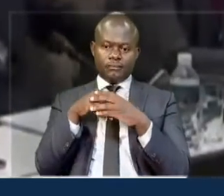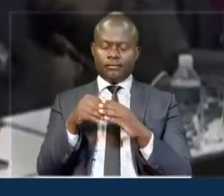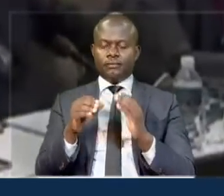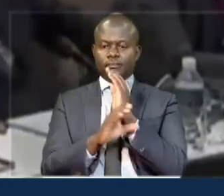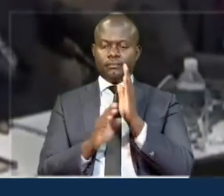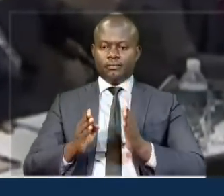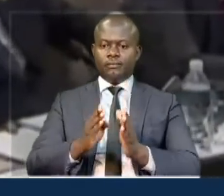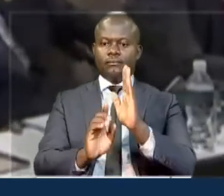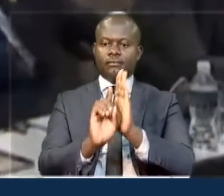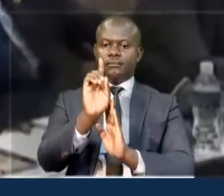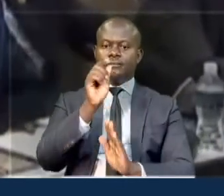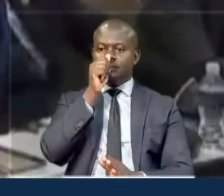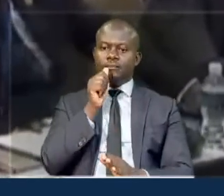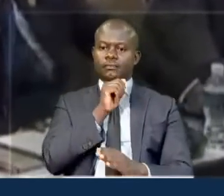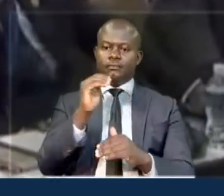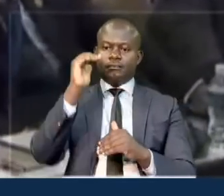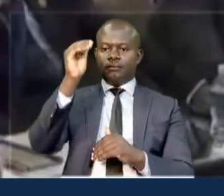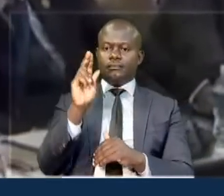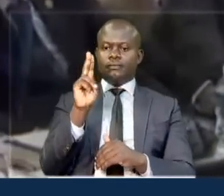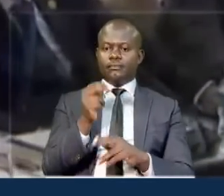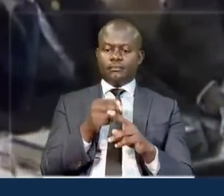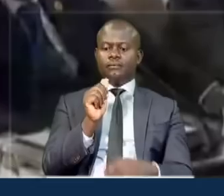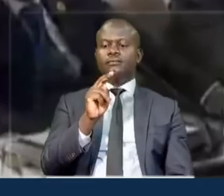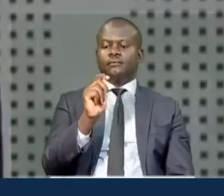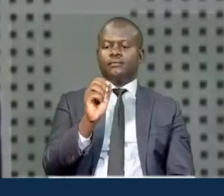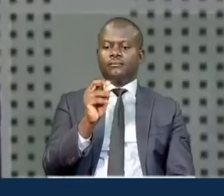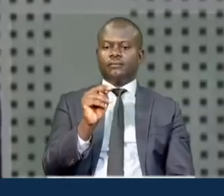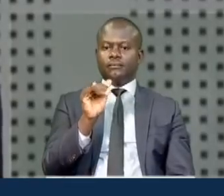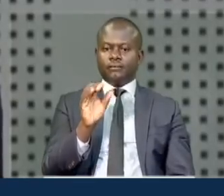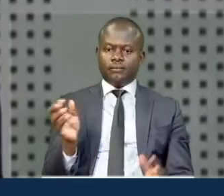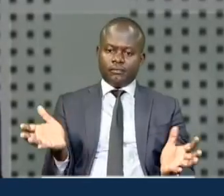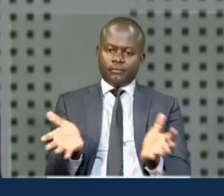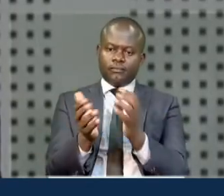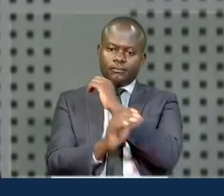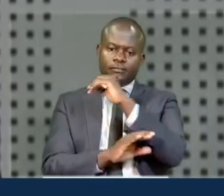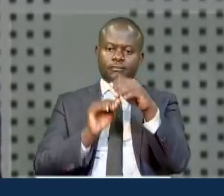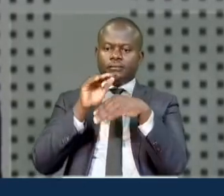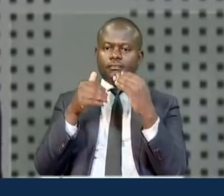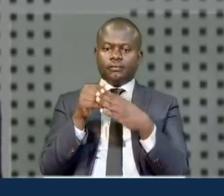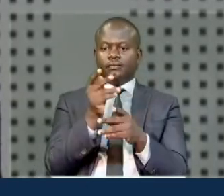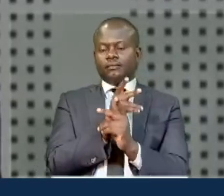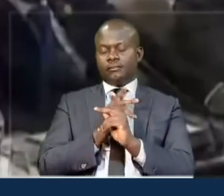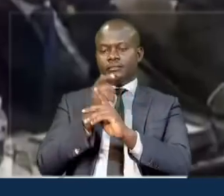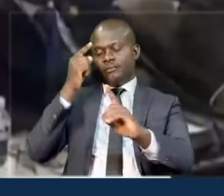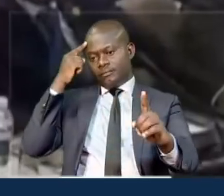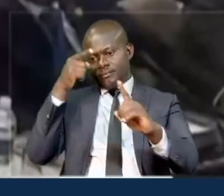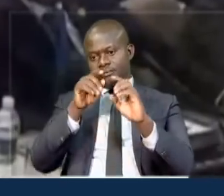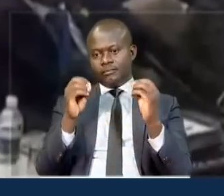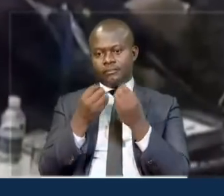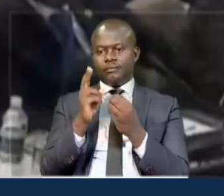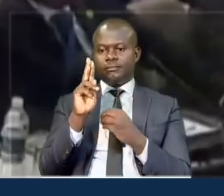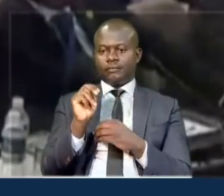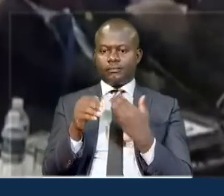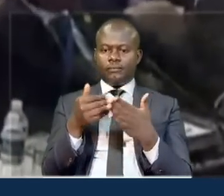nzira y'iterambere. Umunyamabanga mukuru wa Loni, Antonio Guterres, ashishikariza ibi bihugu kwita ku ntego z'umuryango